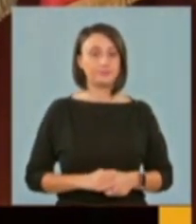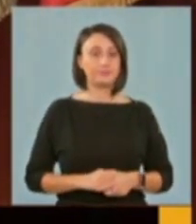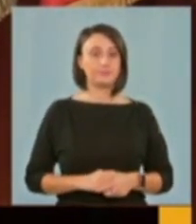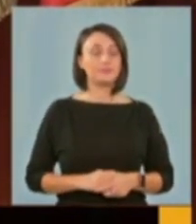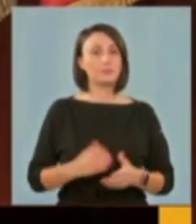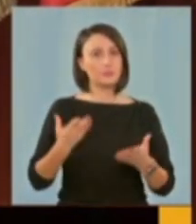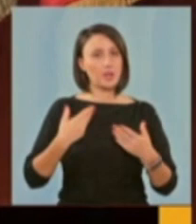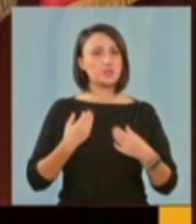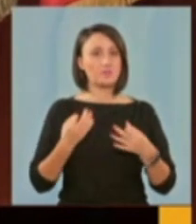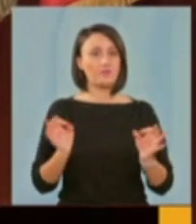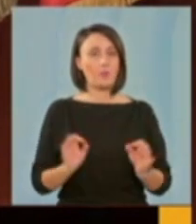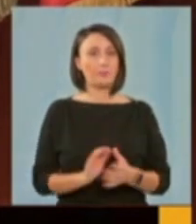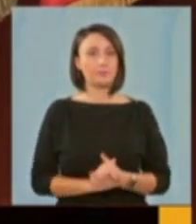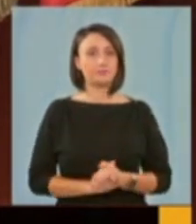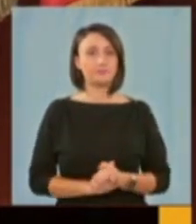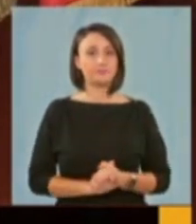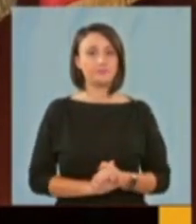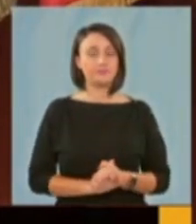dați-mi voie să